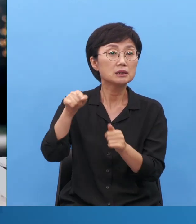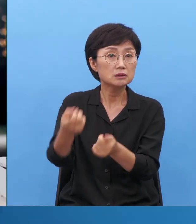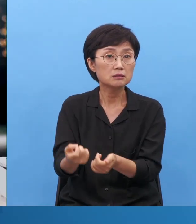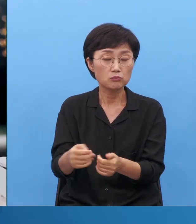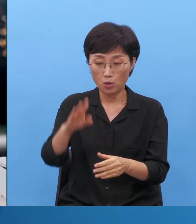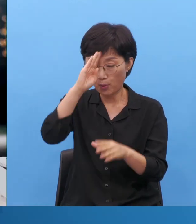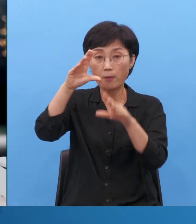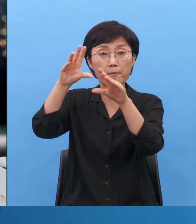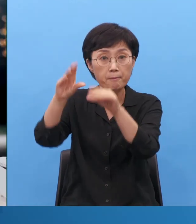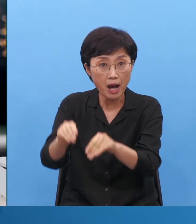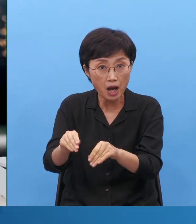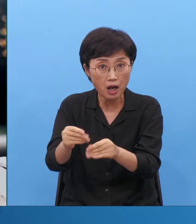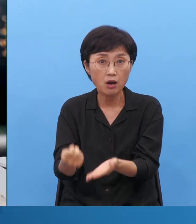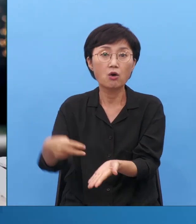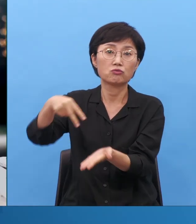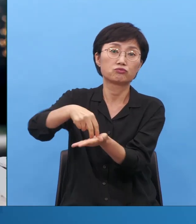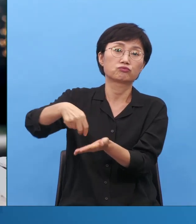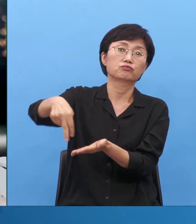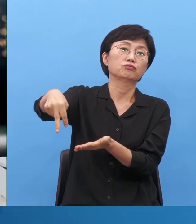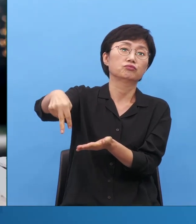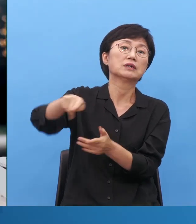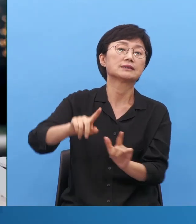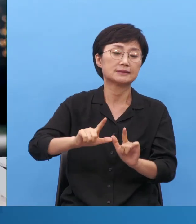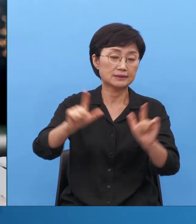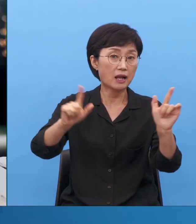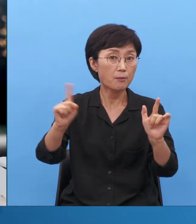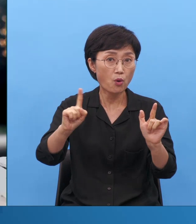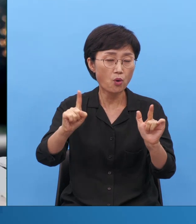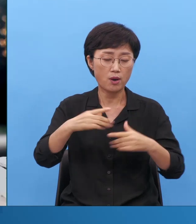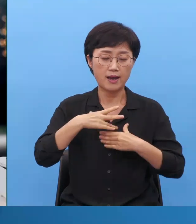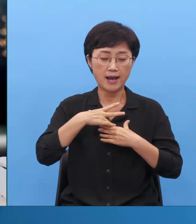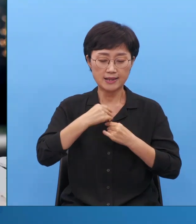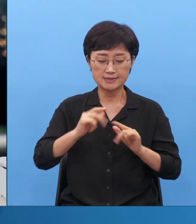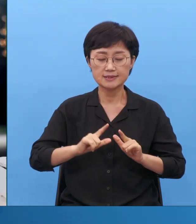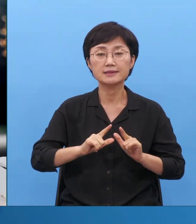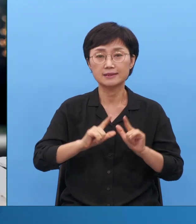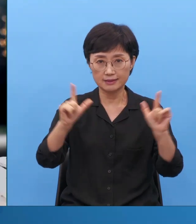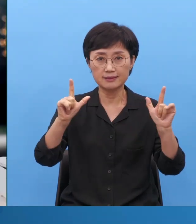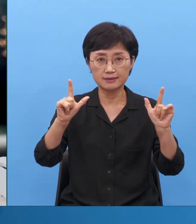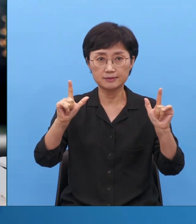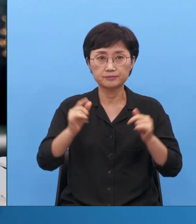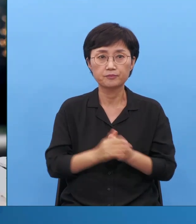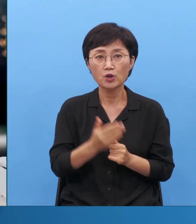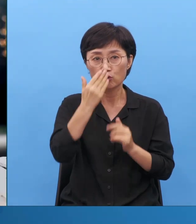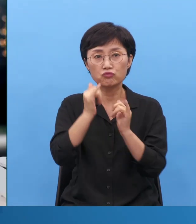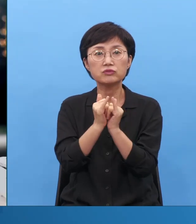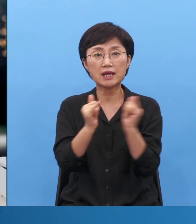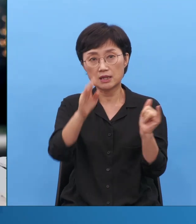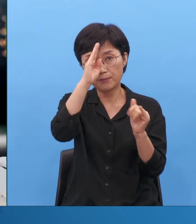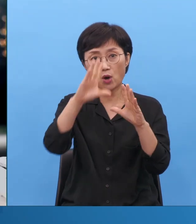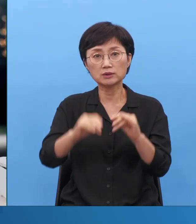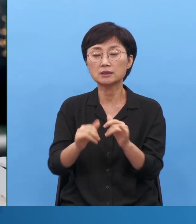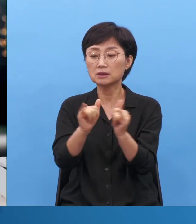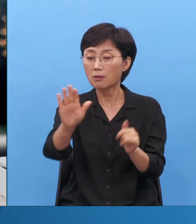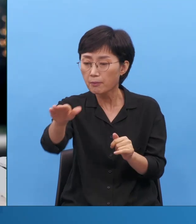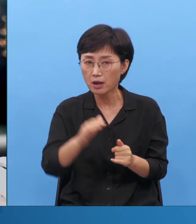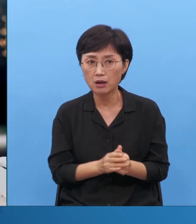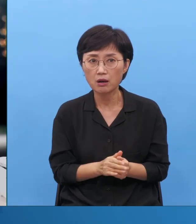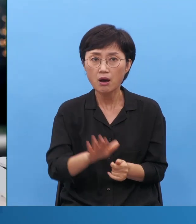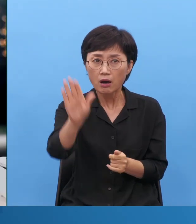곧 나아서 자리를 들고 걸어가니라. 이 날은 안식일이니 유대인들이 병 나은 사람에게